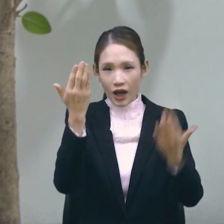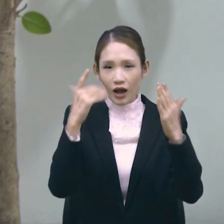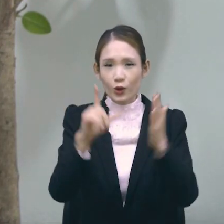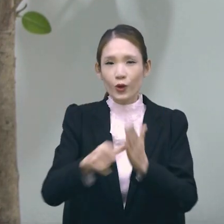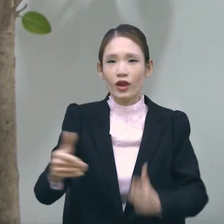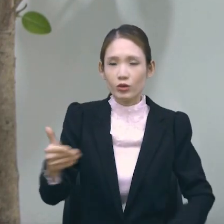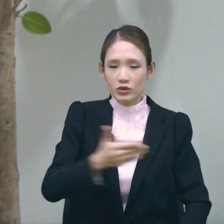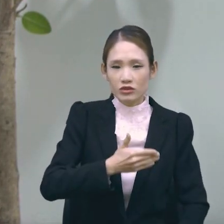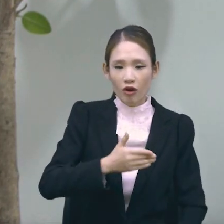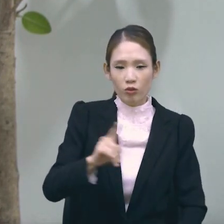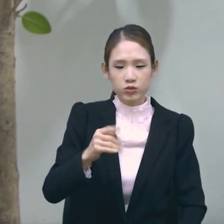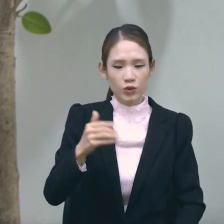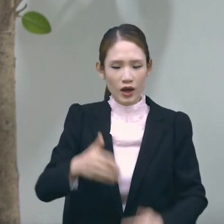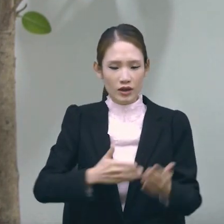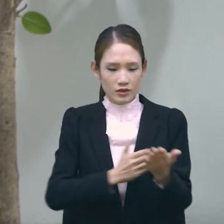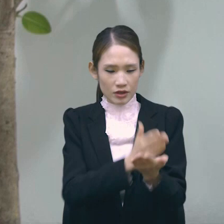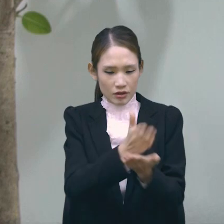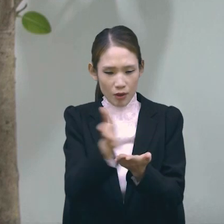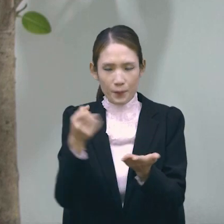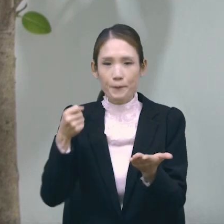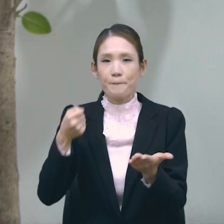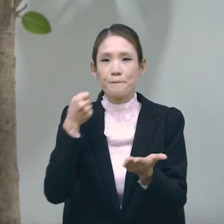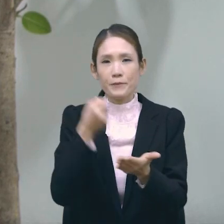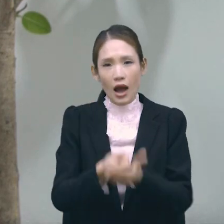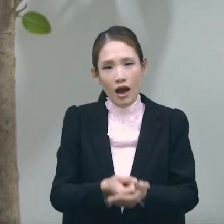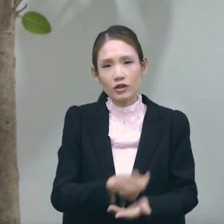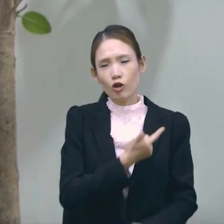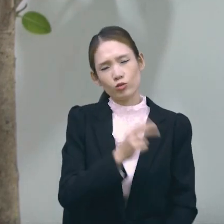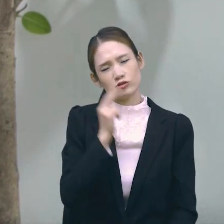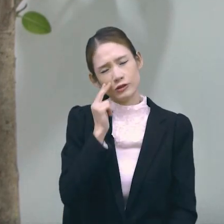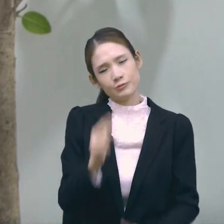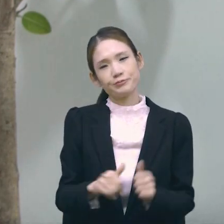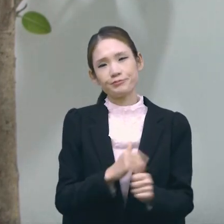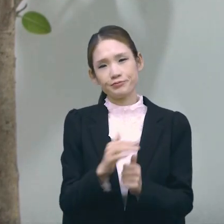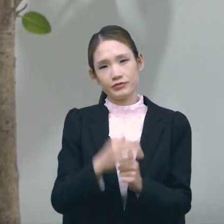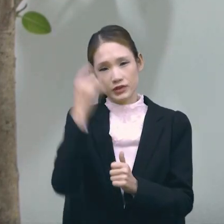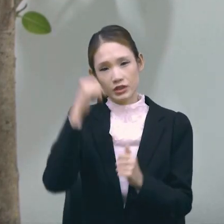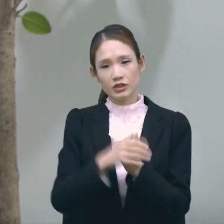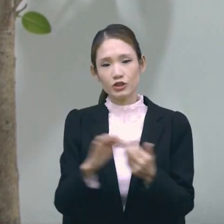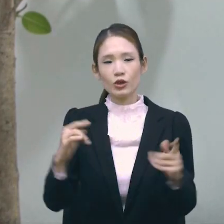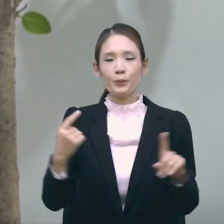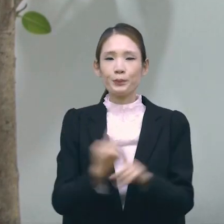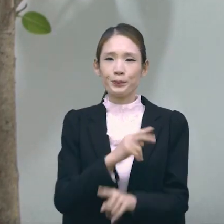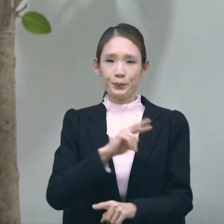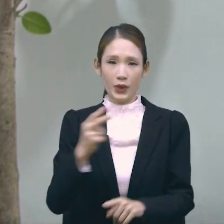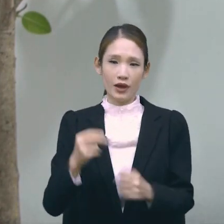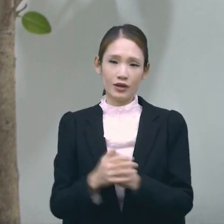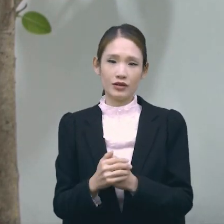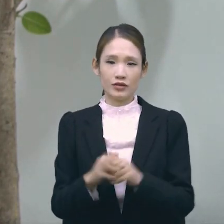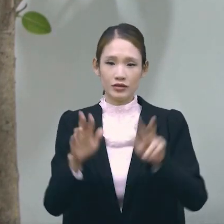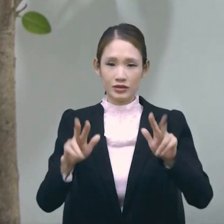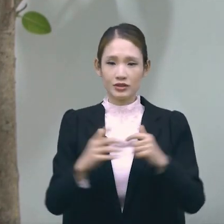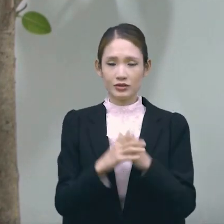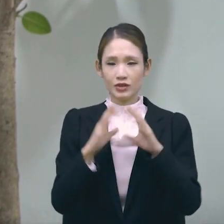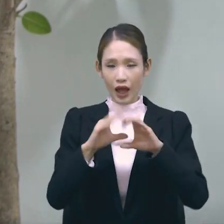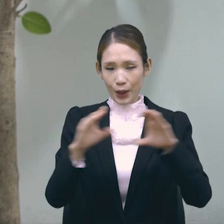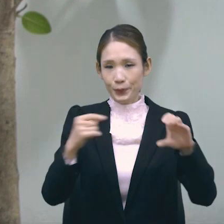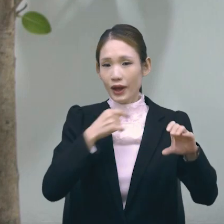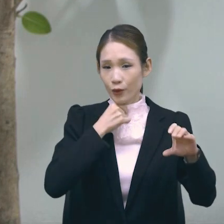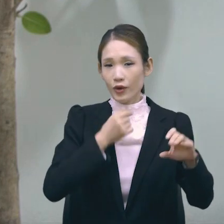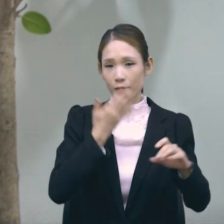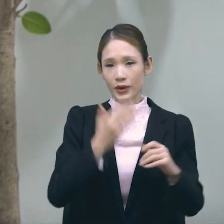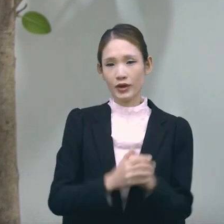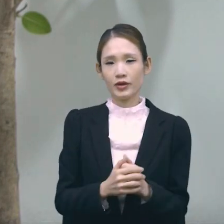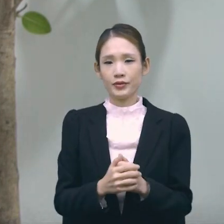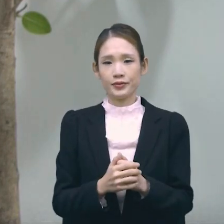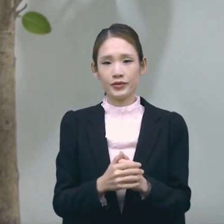근데 고등학교 때부터 진로를 너무 이렇게 딱 정해놓는 거는 너무하다라고 생각해서 이제 그렇게 좀 바뀐 거고요. 지금도